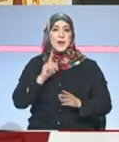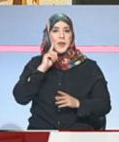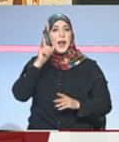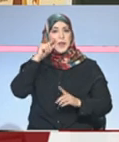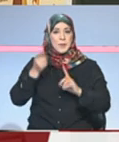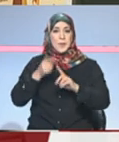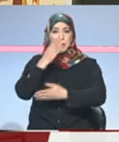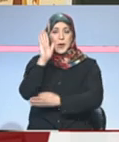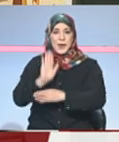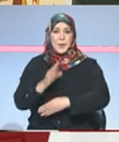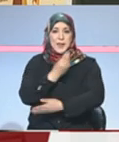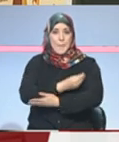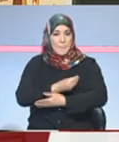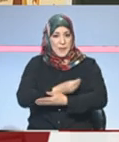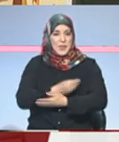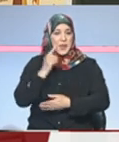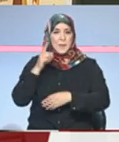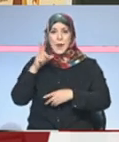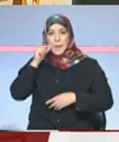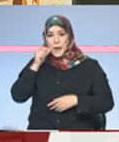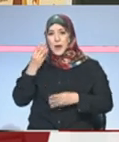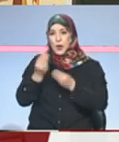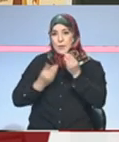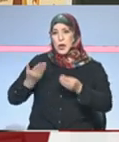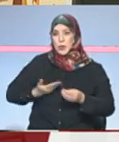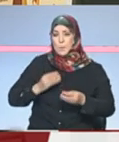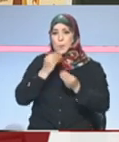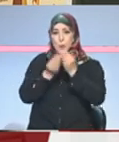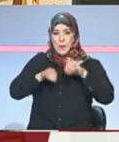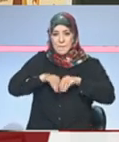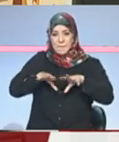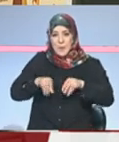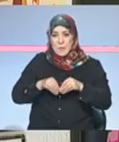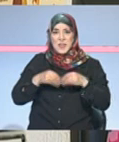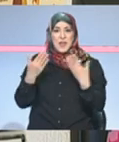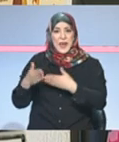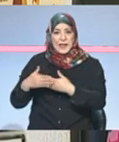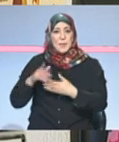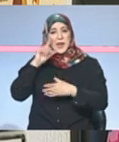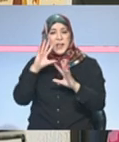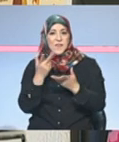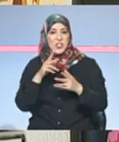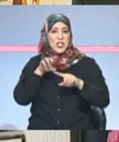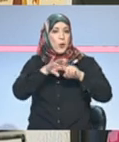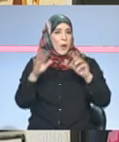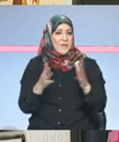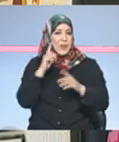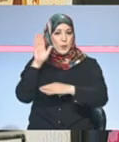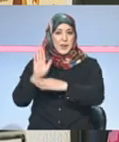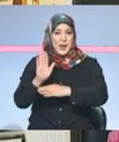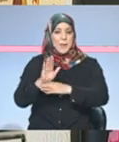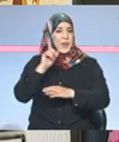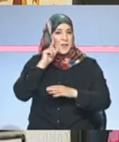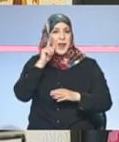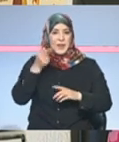على حماية الرضع هذوما من الأولياء متاعهم من العائلة المحيطة القريبة، باش نحميه الصغار هذوما بطبيعة باش